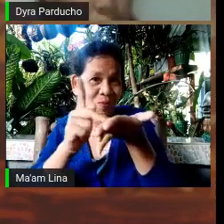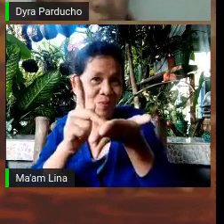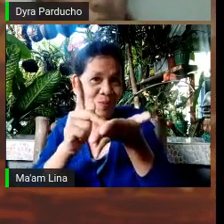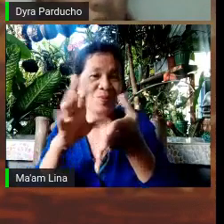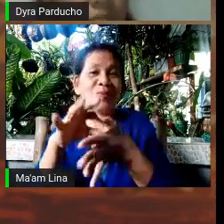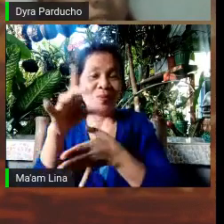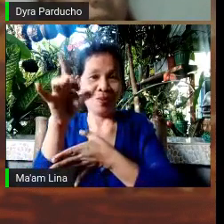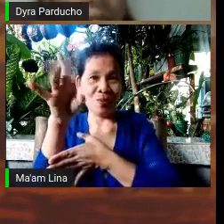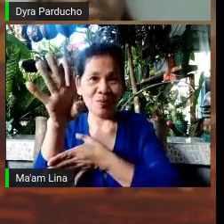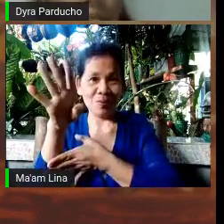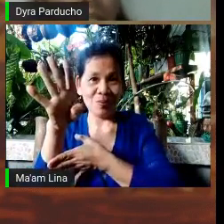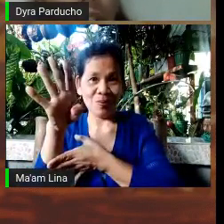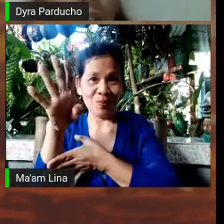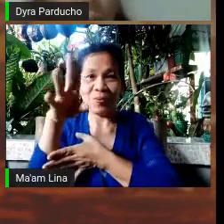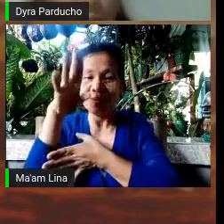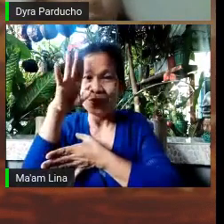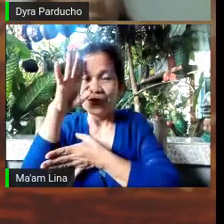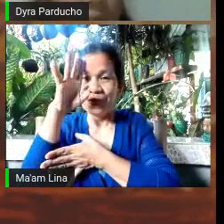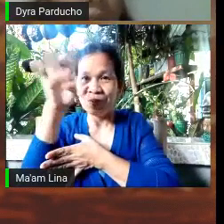Tinanggal po niya yung kanyang